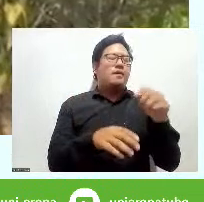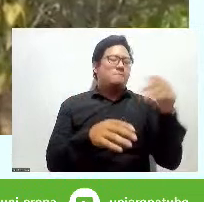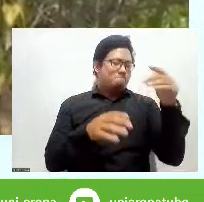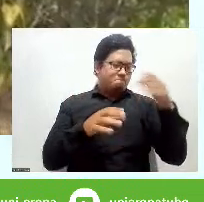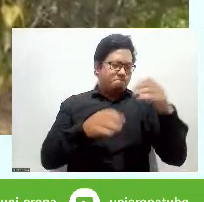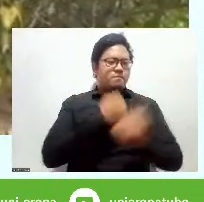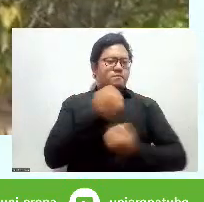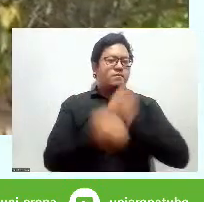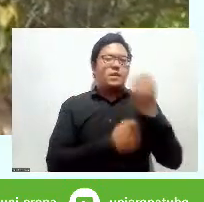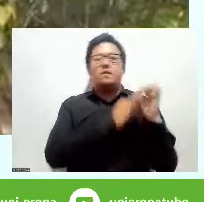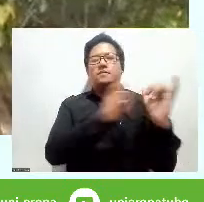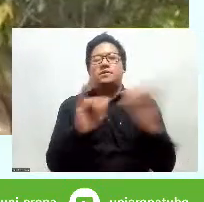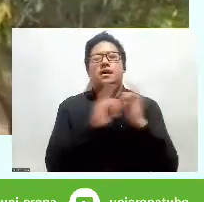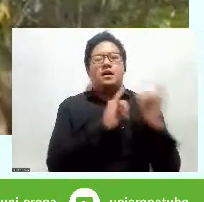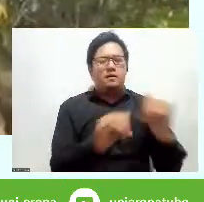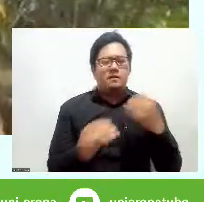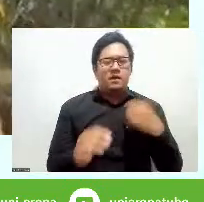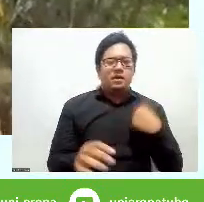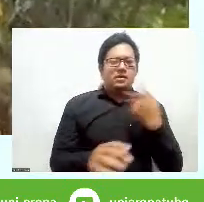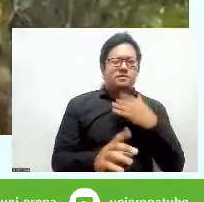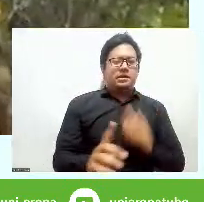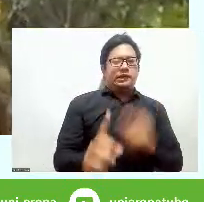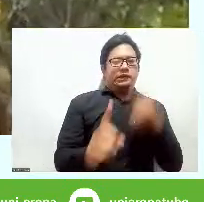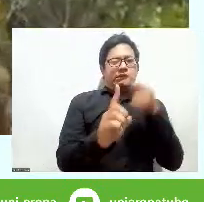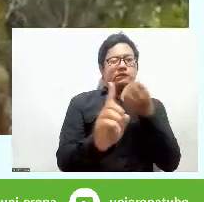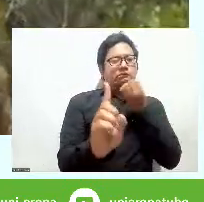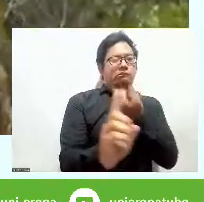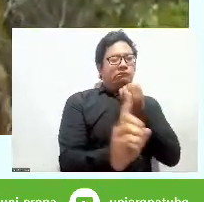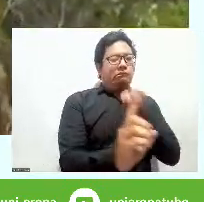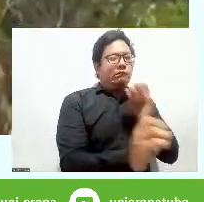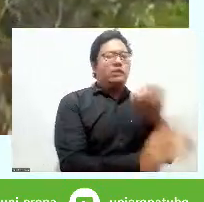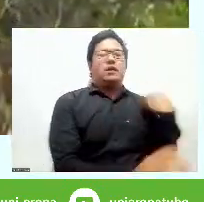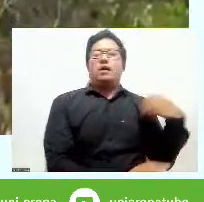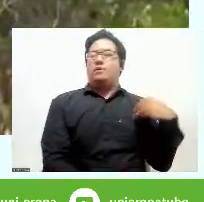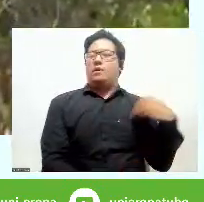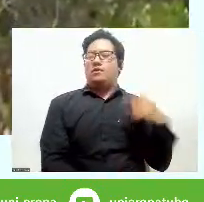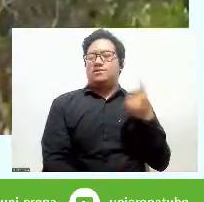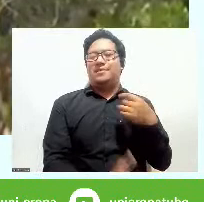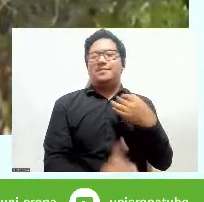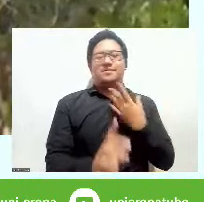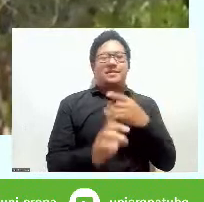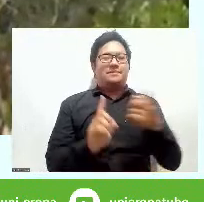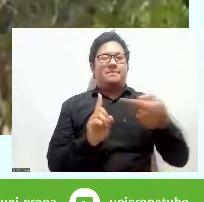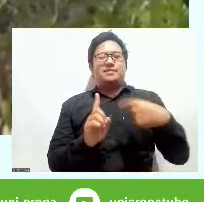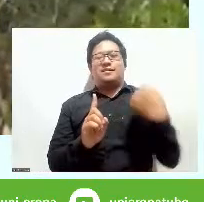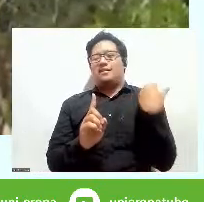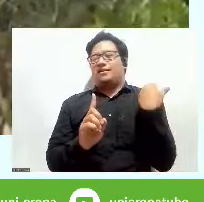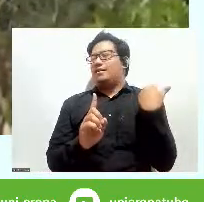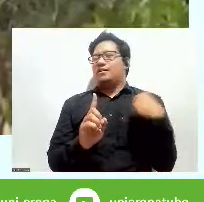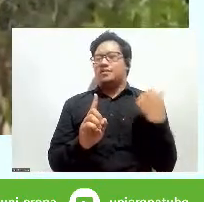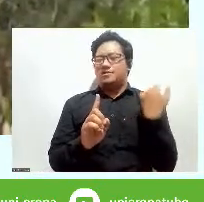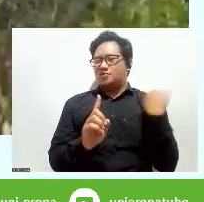tidak ada yang suka di djajing atau dipaksa tapi bagaimana caranya tiap